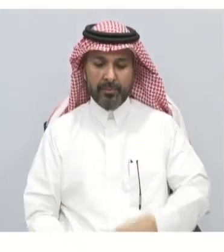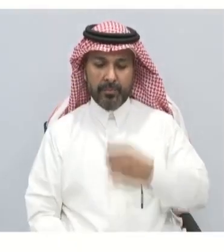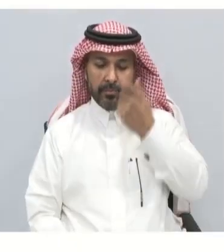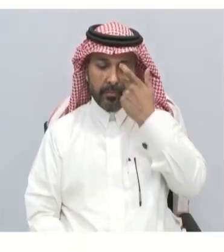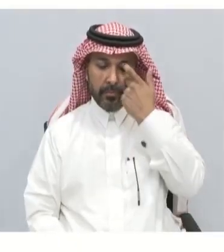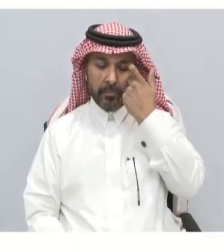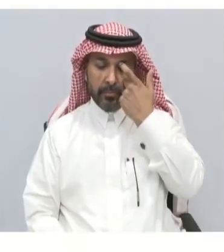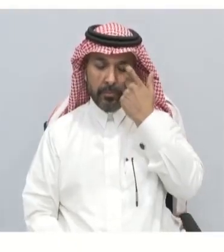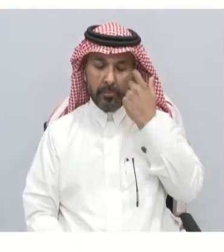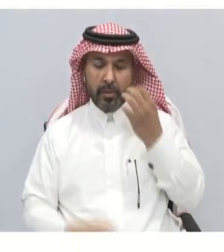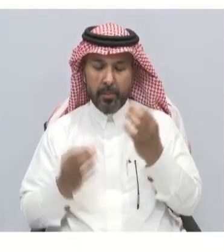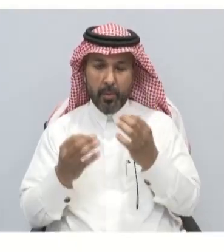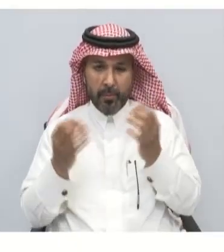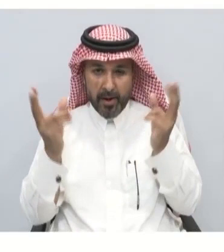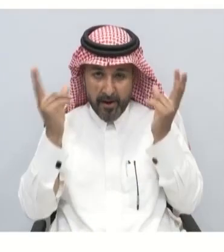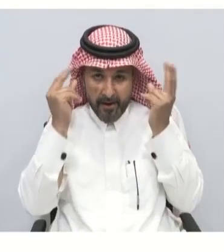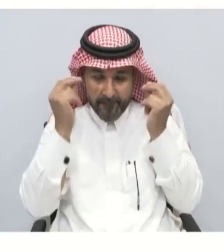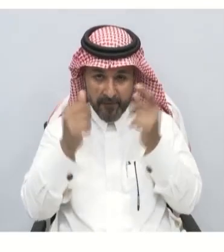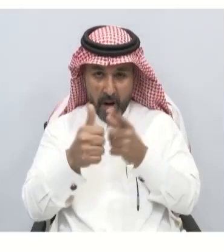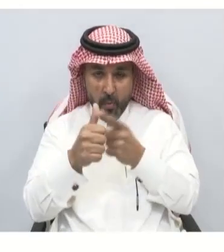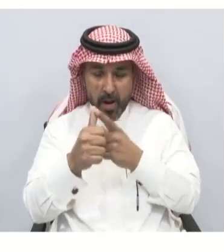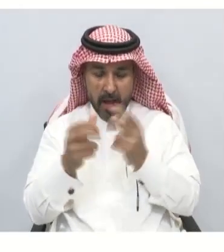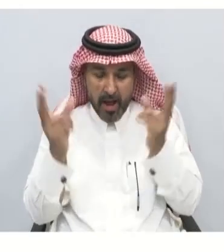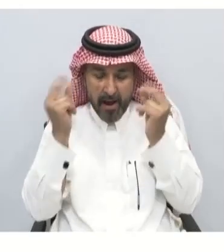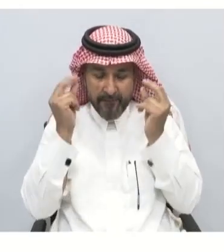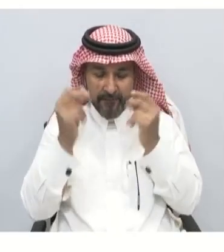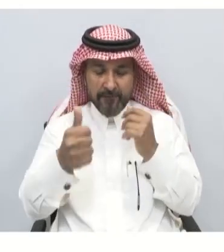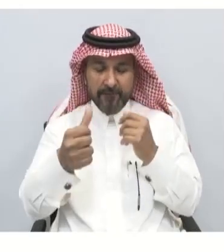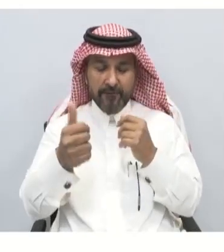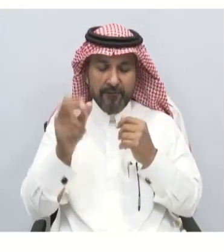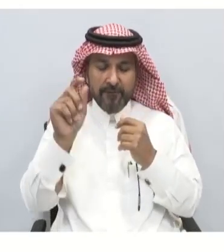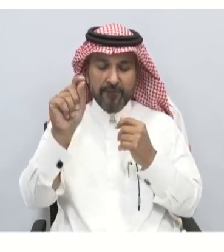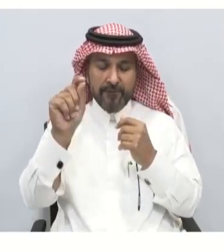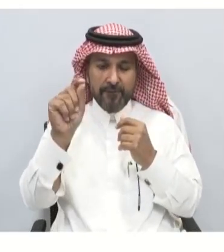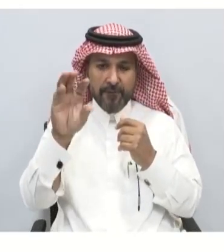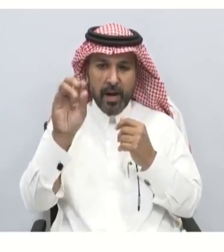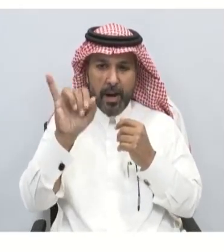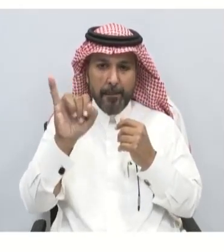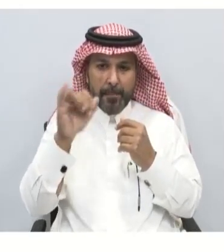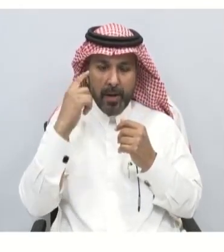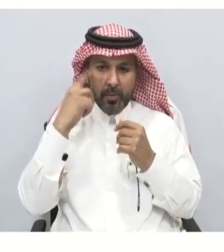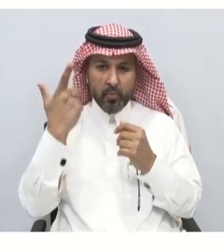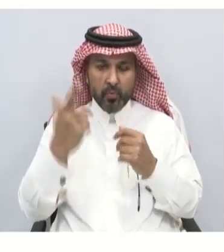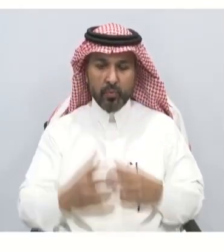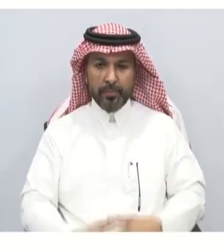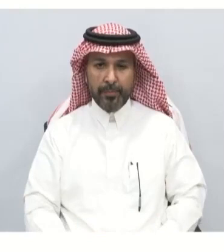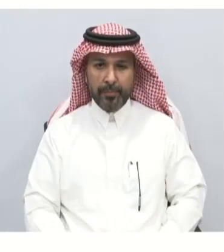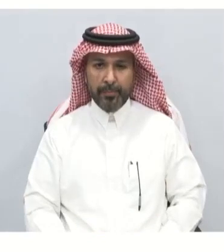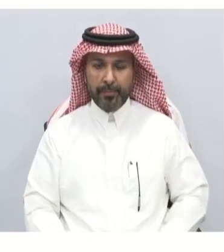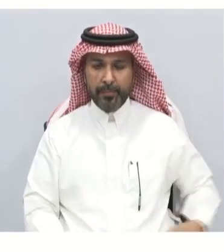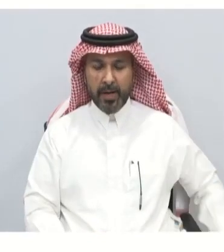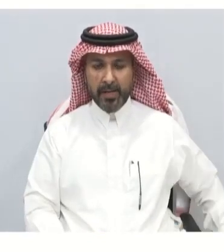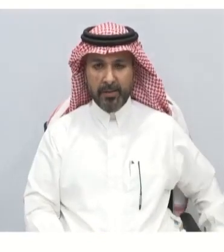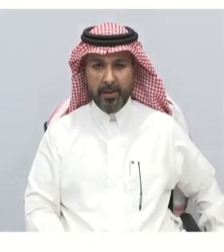تصوير الورقه المستقله بسعر 20 ريال 20 عفوا من من الريال يعني 20 جزء من